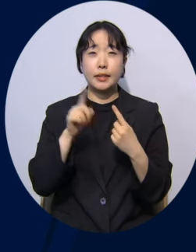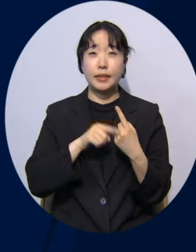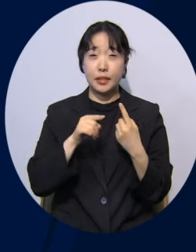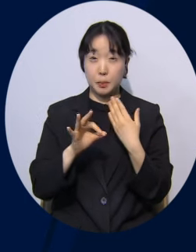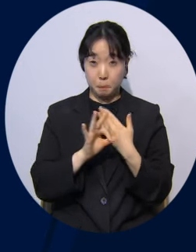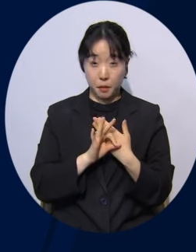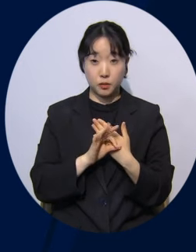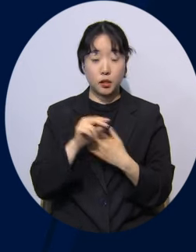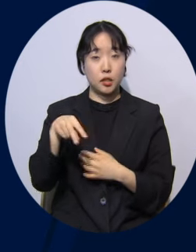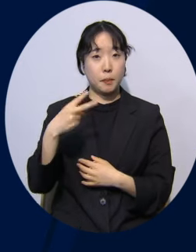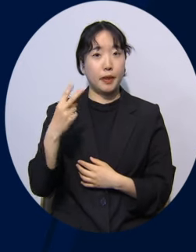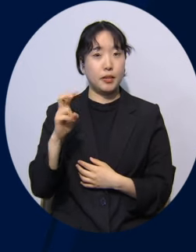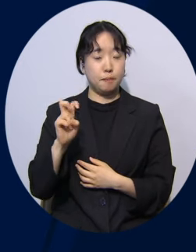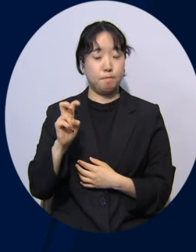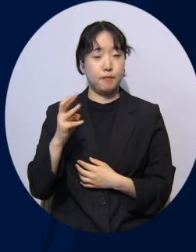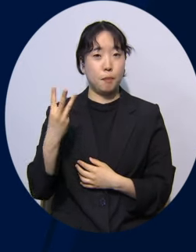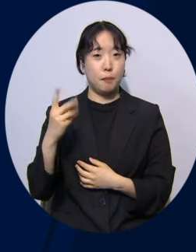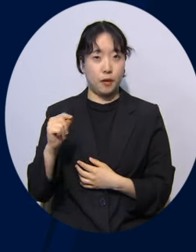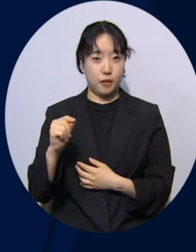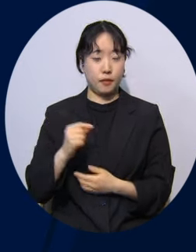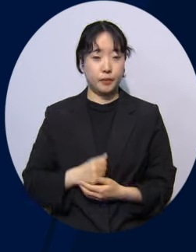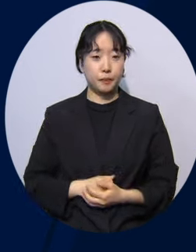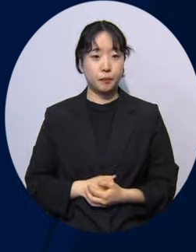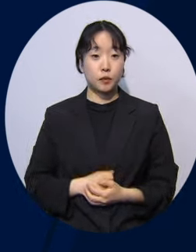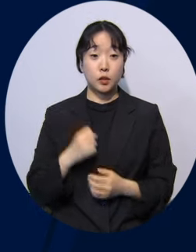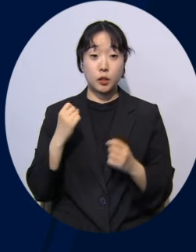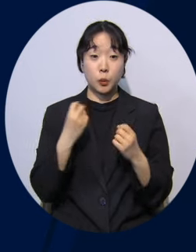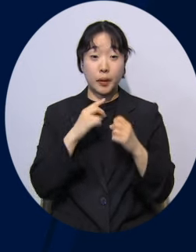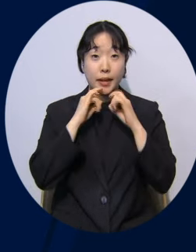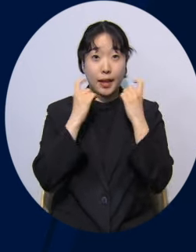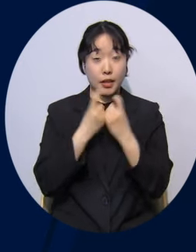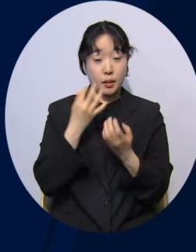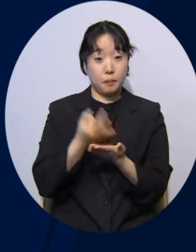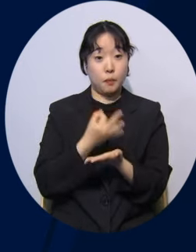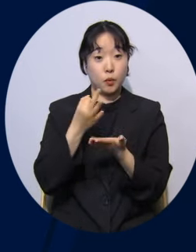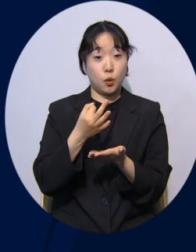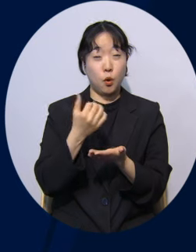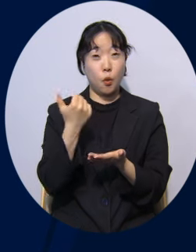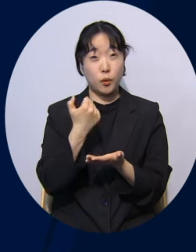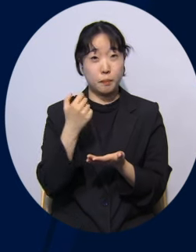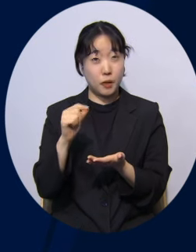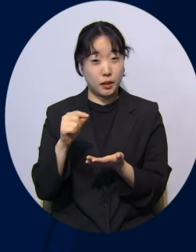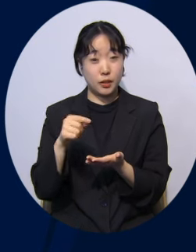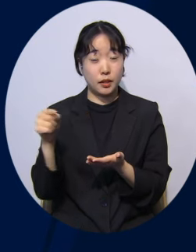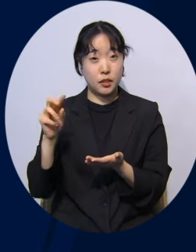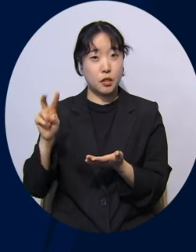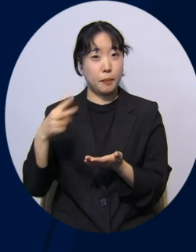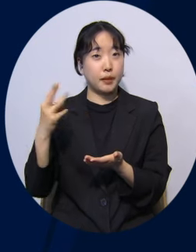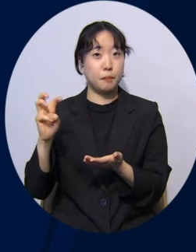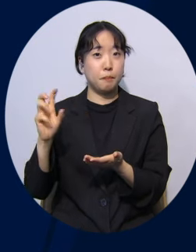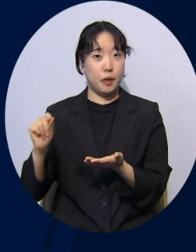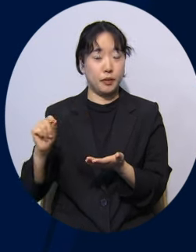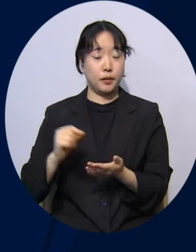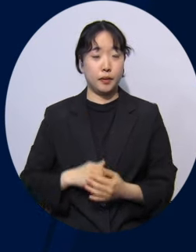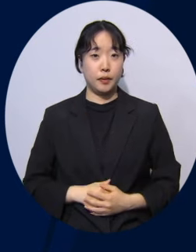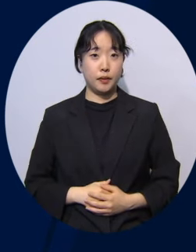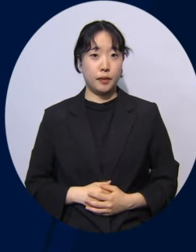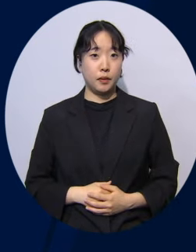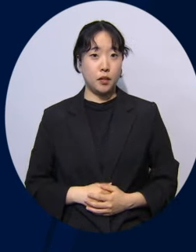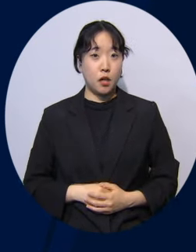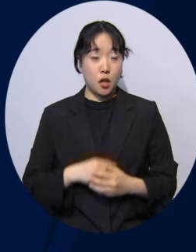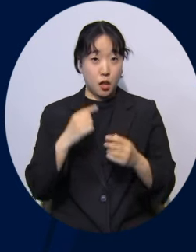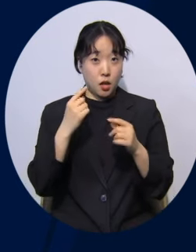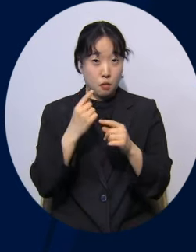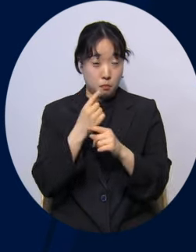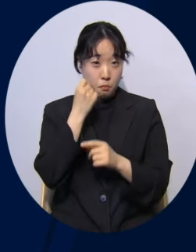개인소득의 상한선은 기존 220만 원에서 230만 원으로 인상됐습니다. 매월 10만 원씩 납입하면 3년